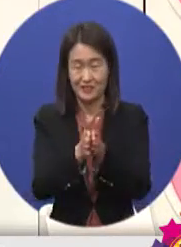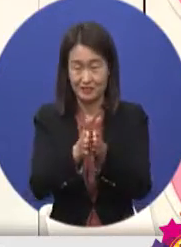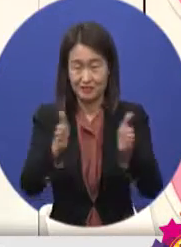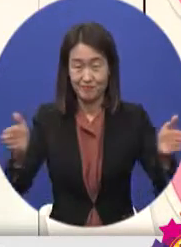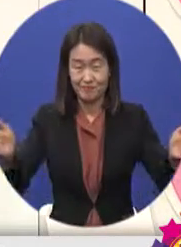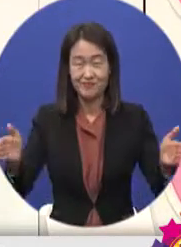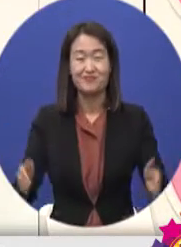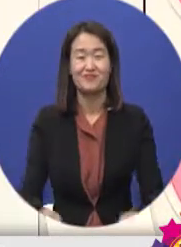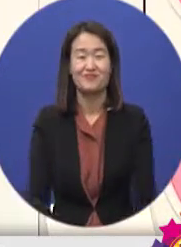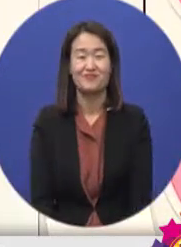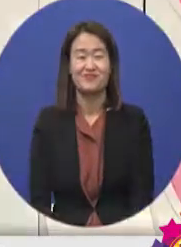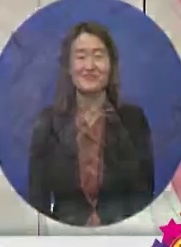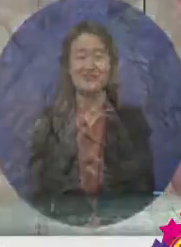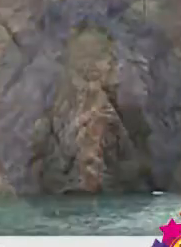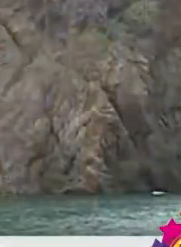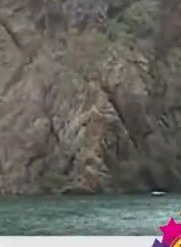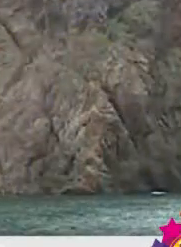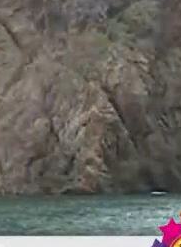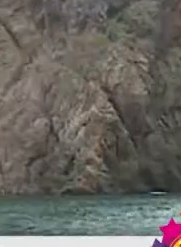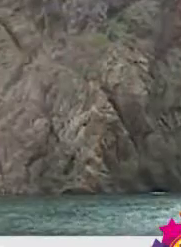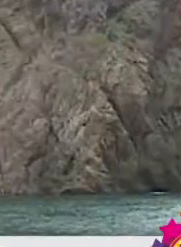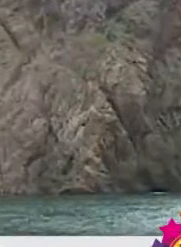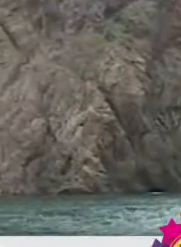여자의 일생.